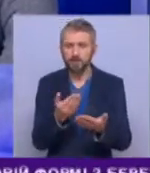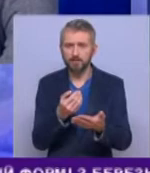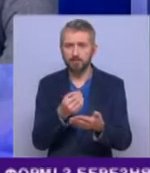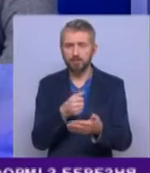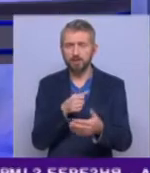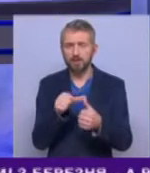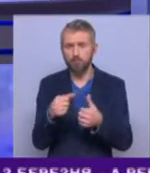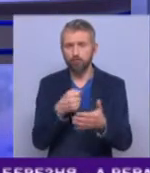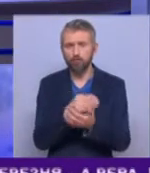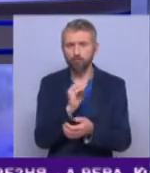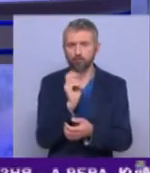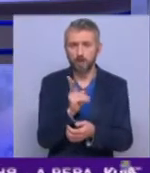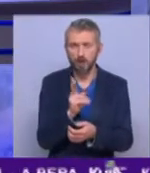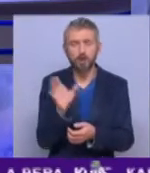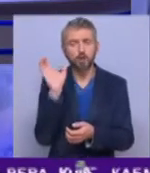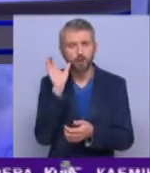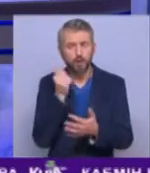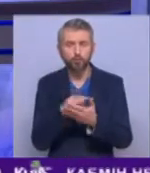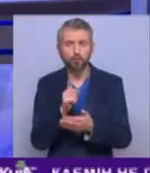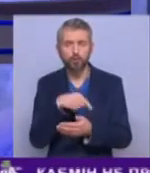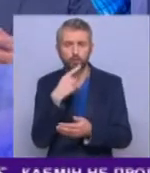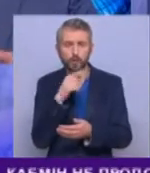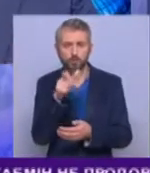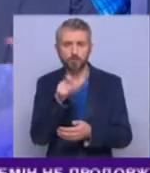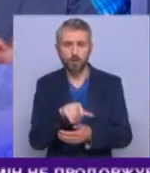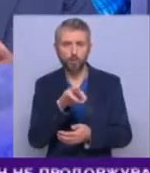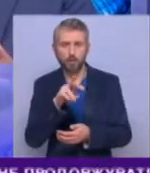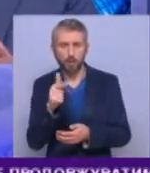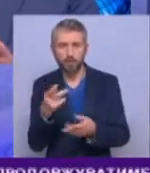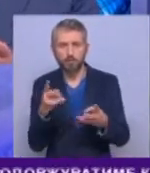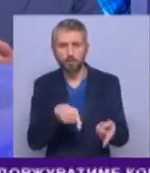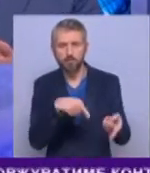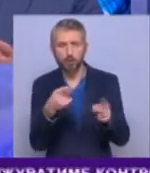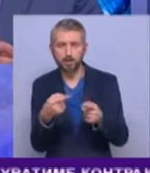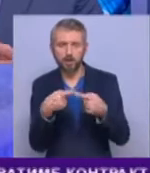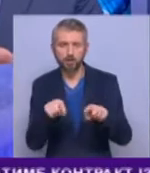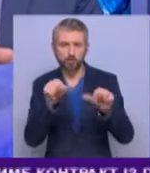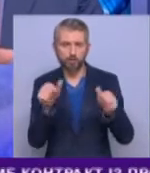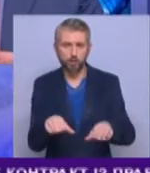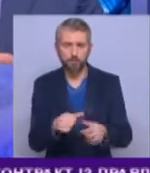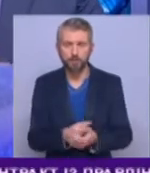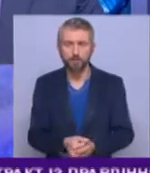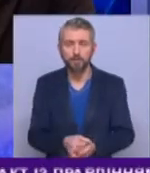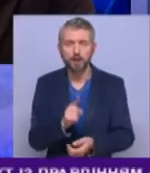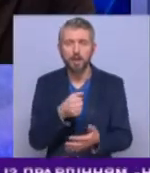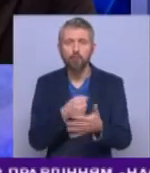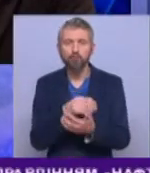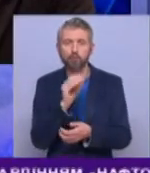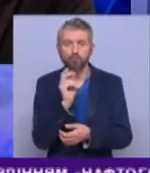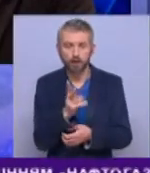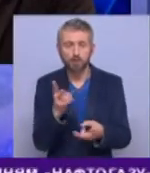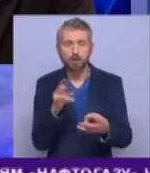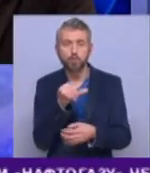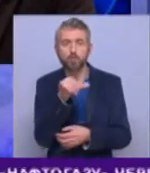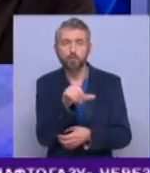Зверніться саме до ЖЕКу, а в принципі дослухайтесь до того, що говорить пан Олег. В принципі, треба переходити, напевно, на якісь нові форми. Але до ЖЕКу треба в